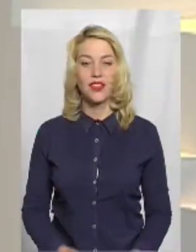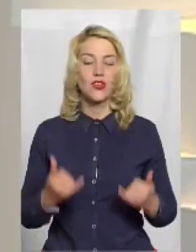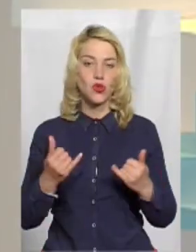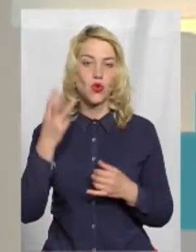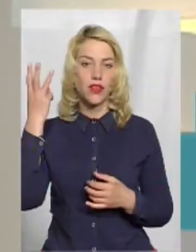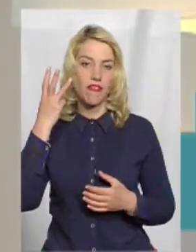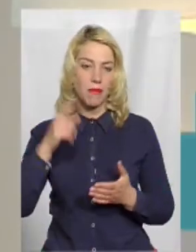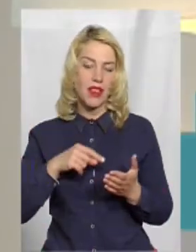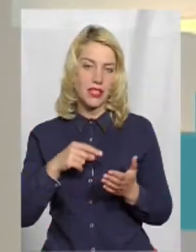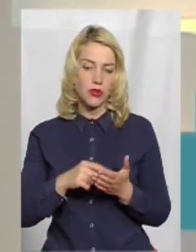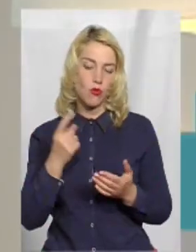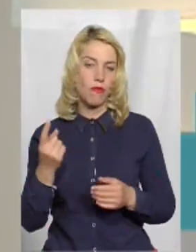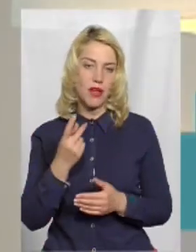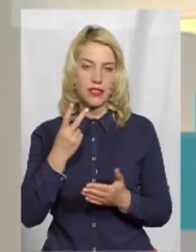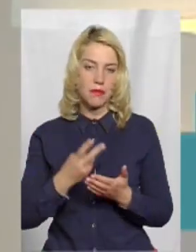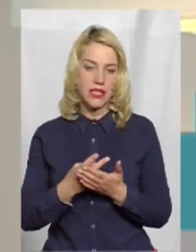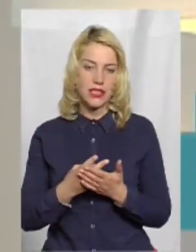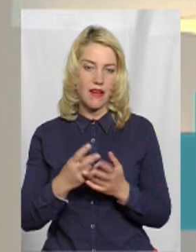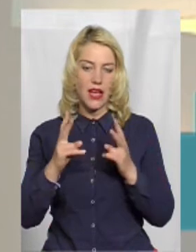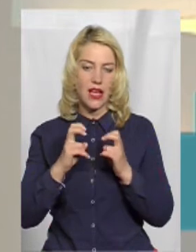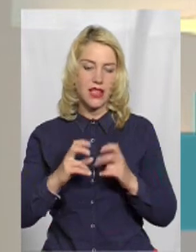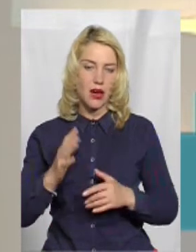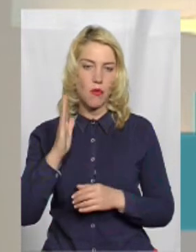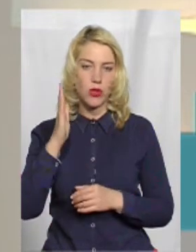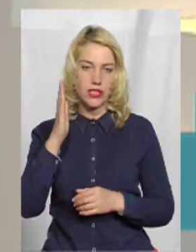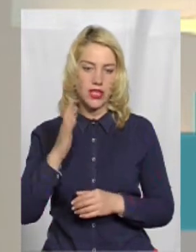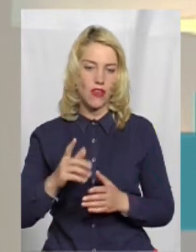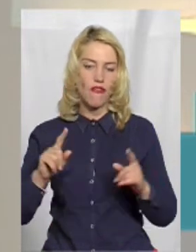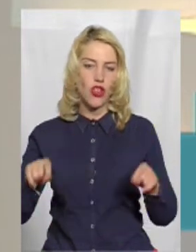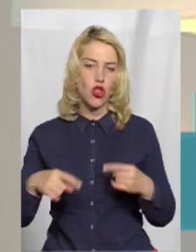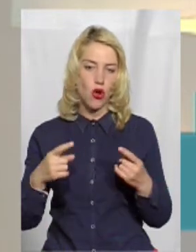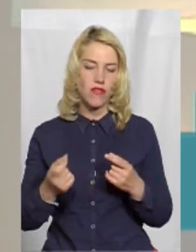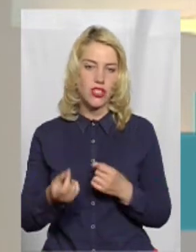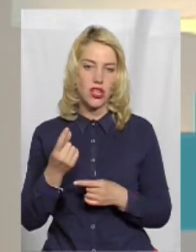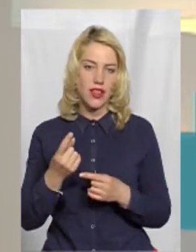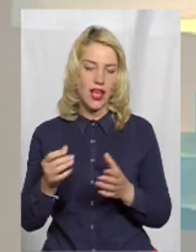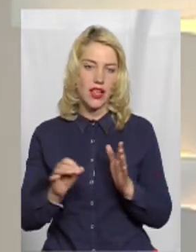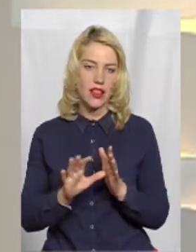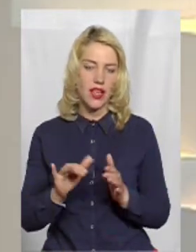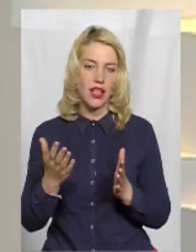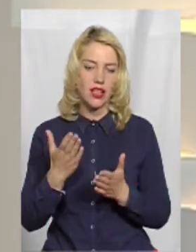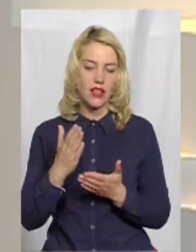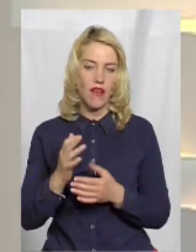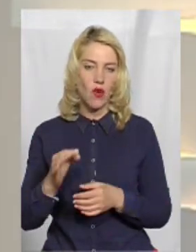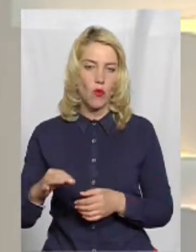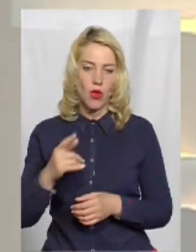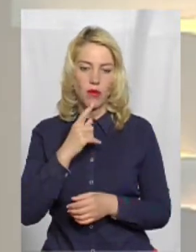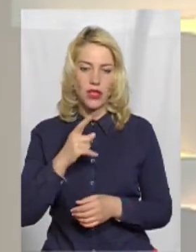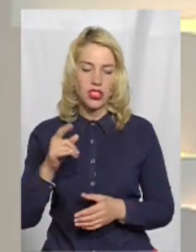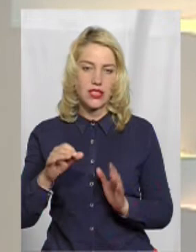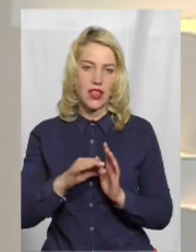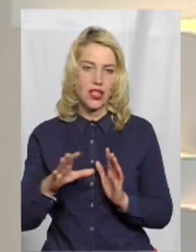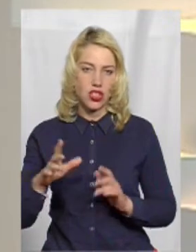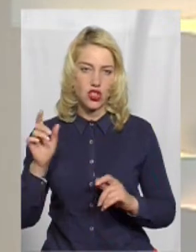Сьогодні у Хмельницькому вперше представили аналіз потенціалу відновлюваних джерел енергії, які є в області. Це під час енергетичного